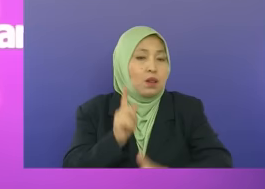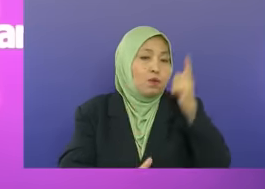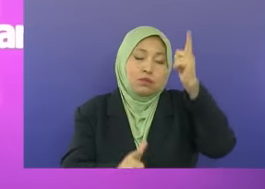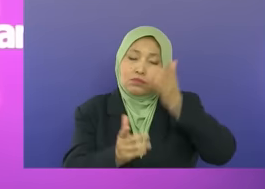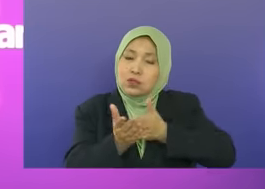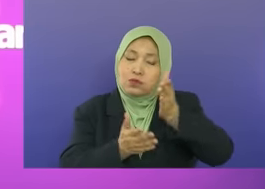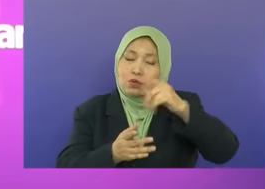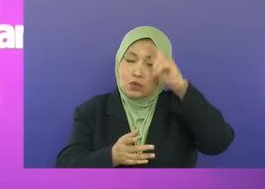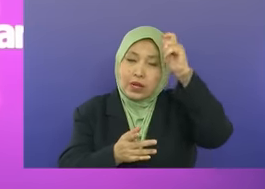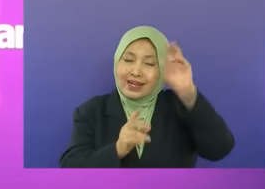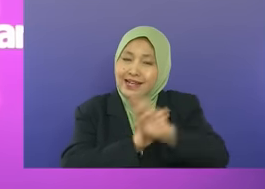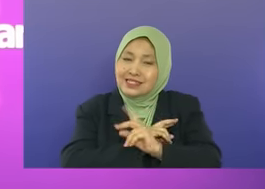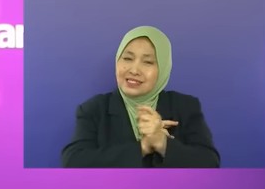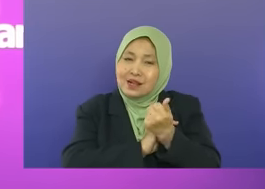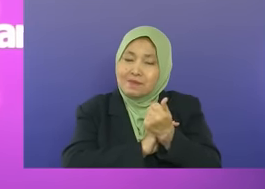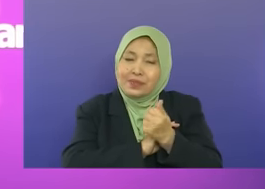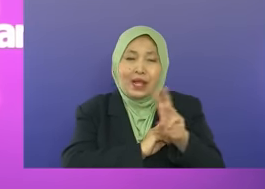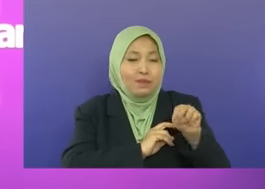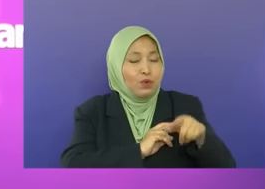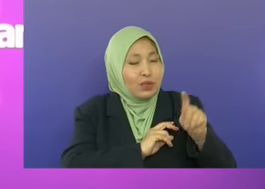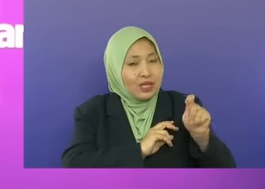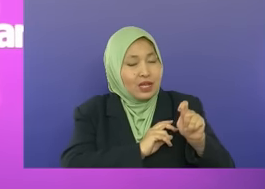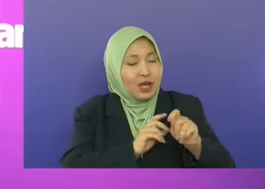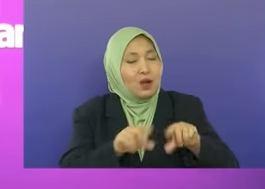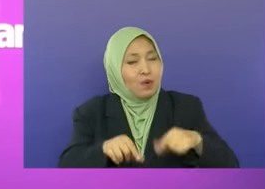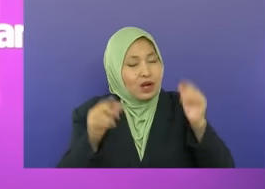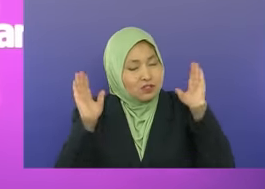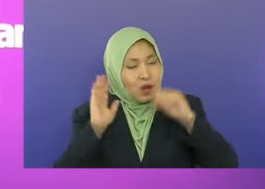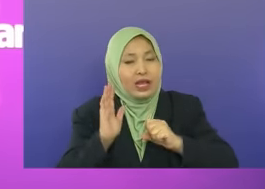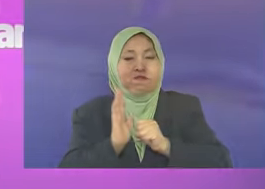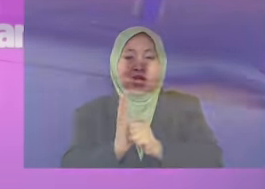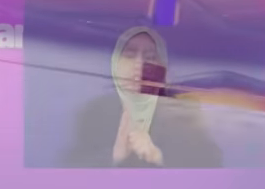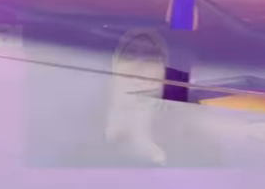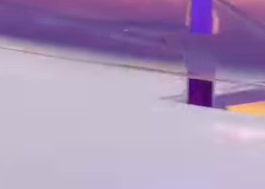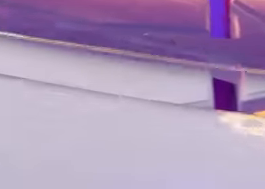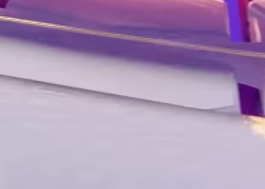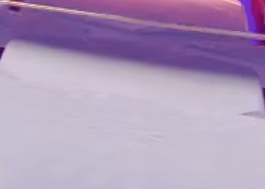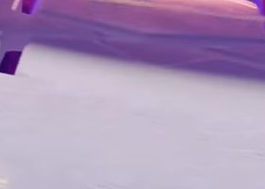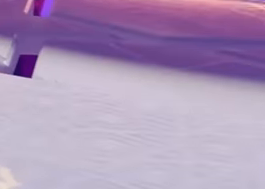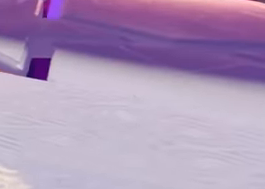Tuhan Sebentar baik Qur'an time Quran salat Jumat